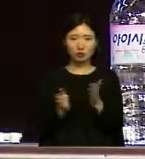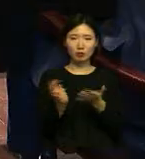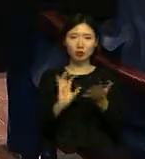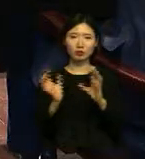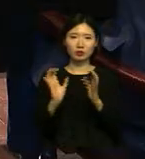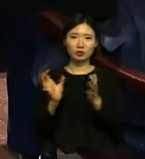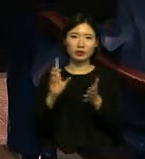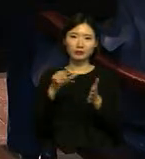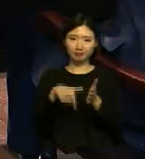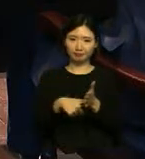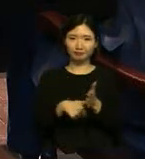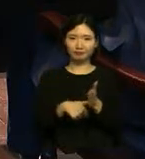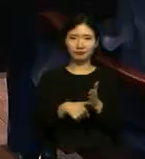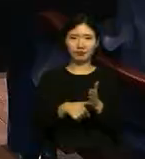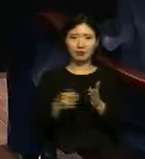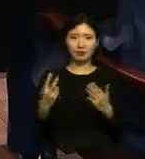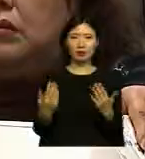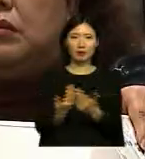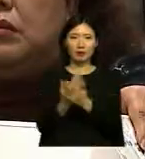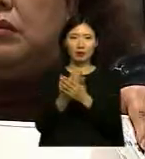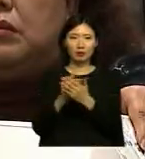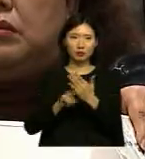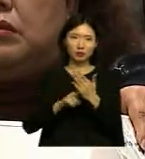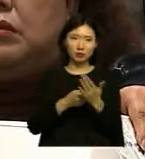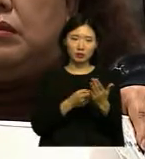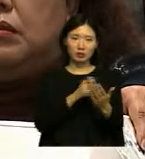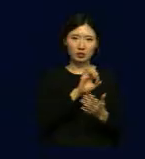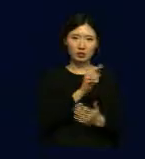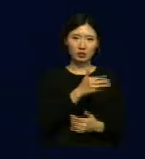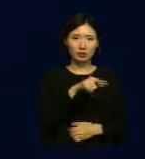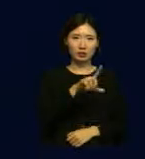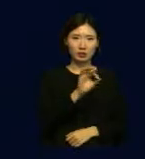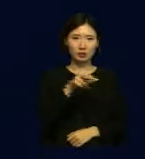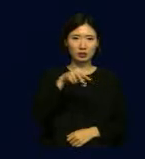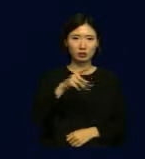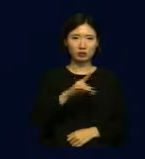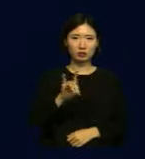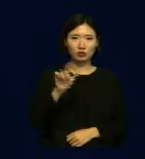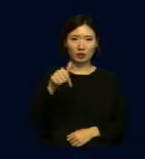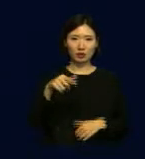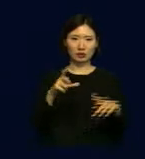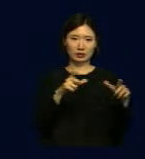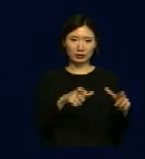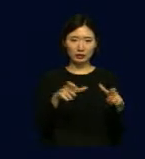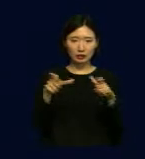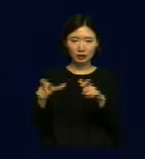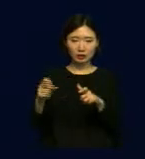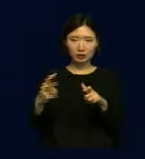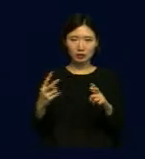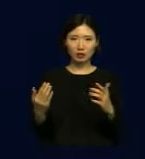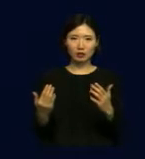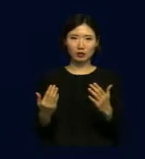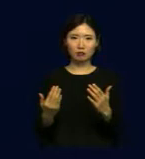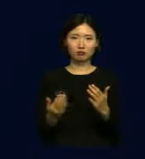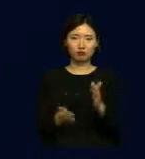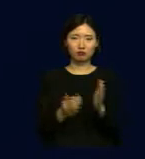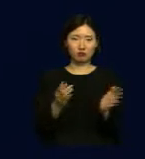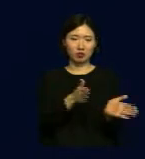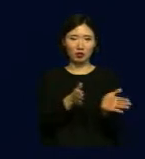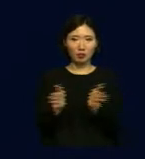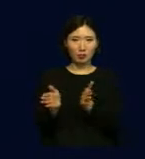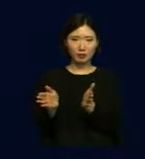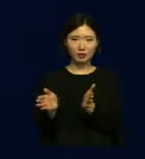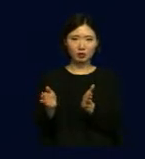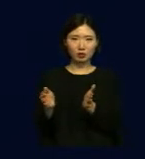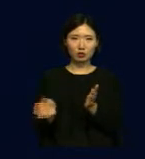자리입니다. 재개발 사업이 추진 중인 인창시와 수택 2 지구를 남겨두고 재정비 촉진지구 계획안을